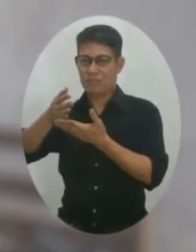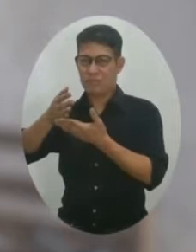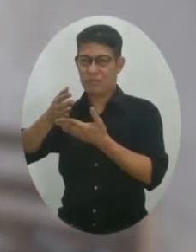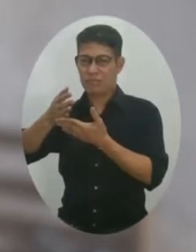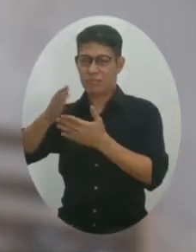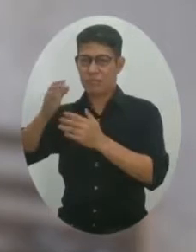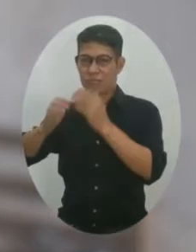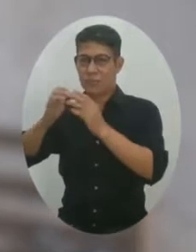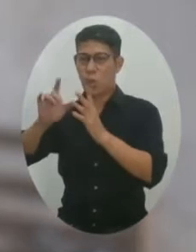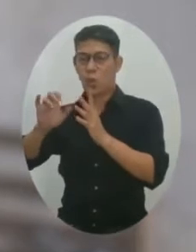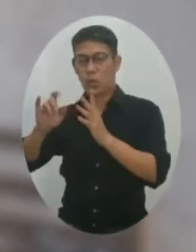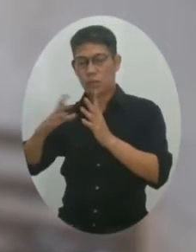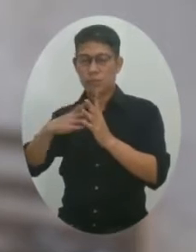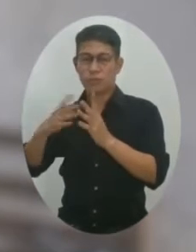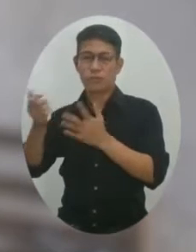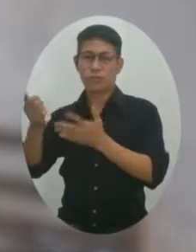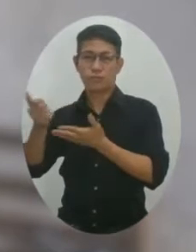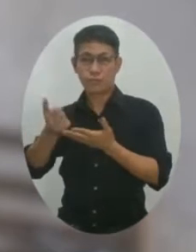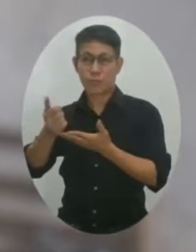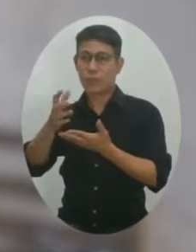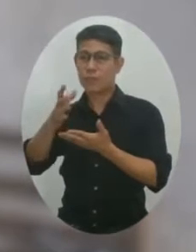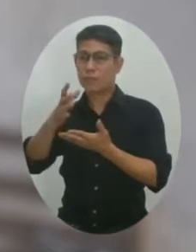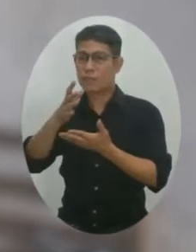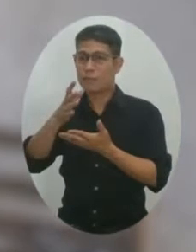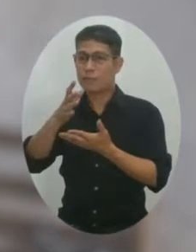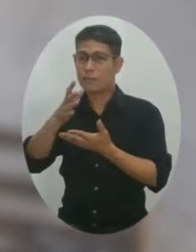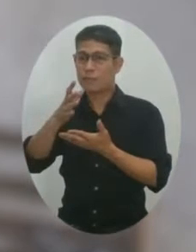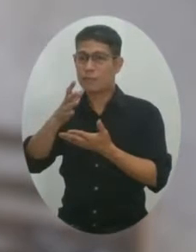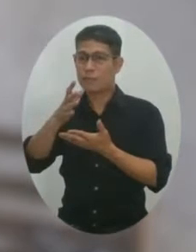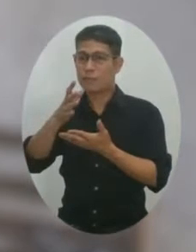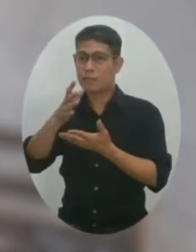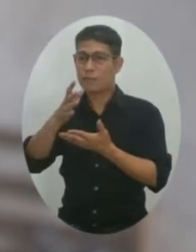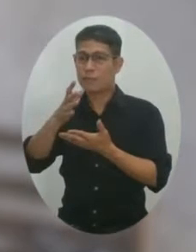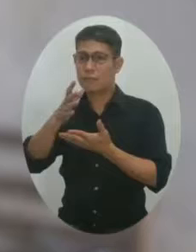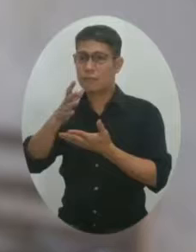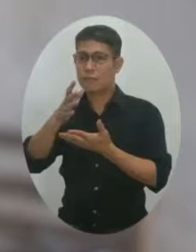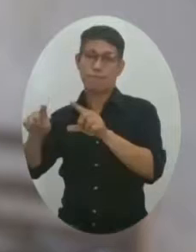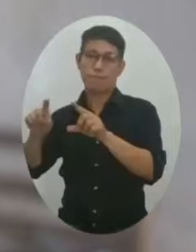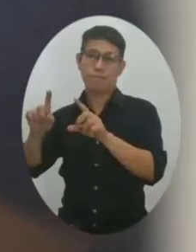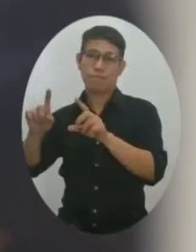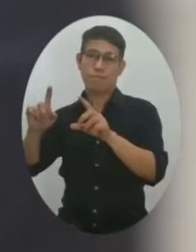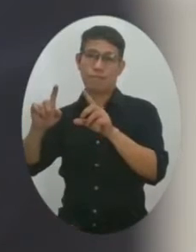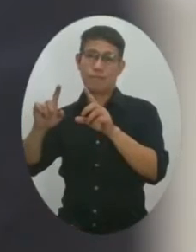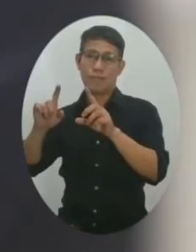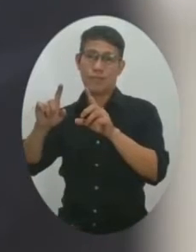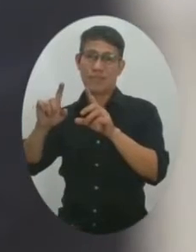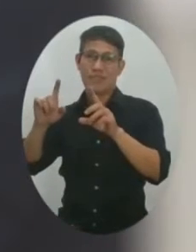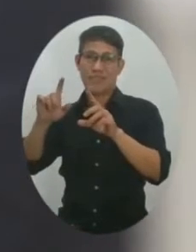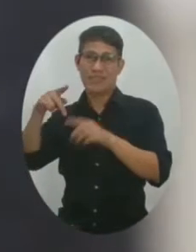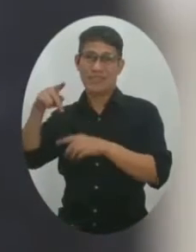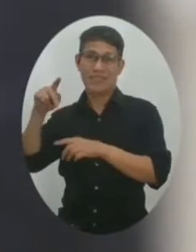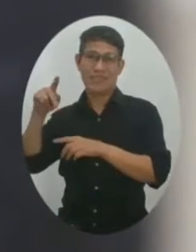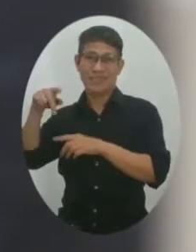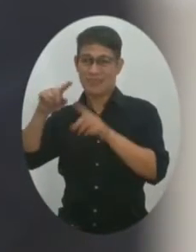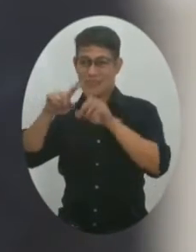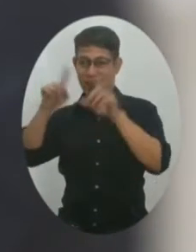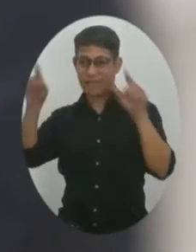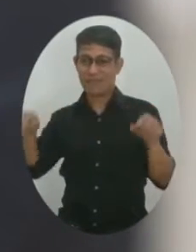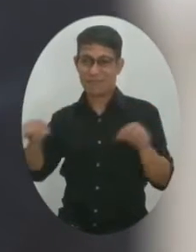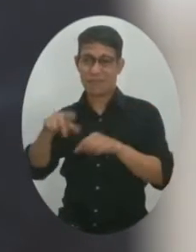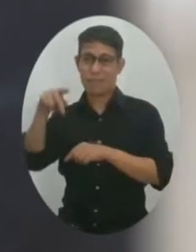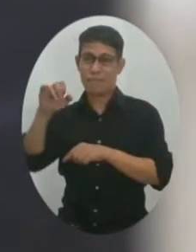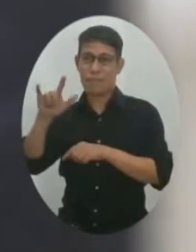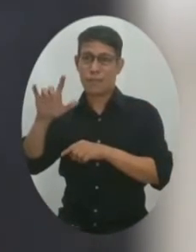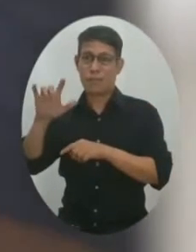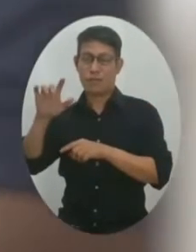construction. Tapos nakapagtulungan na lang po siya kay mama magtinda ng punda. And meron po ako ng dalawang kapatid na si